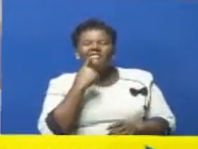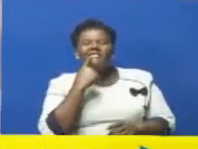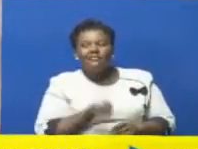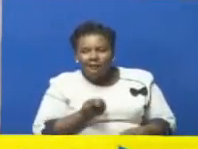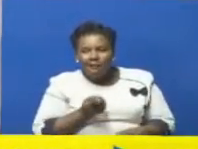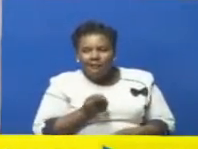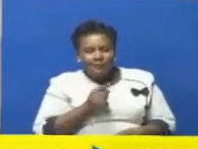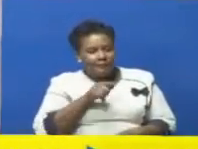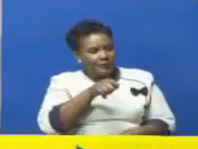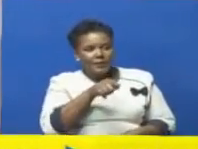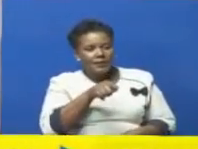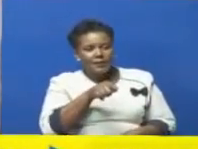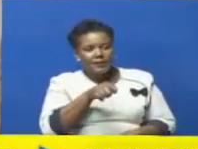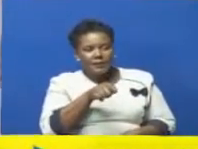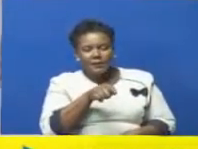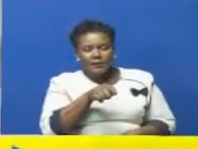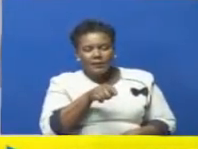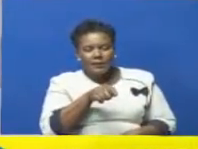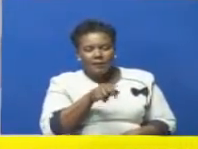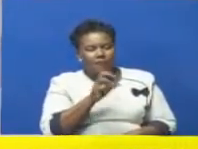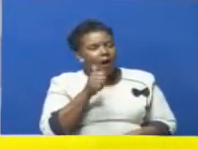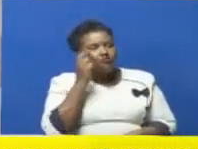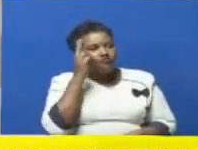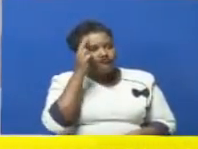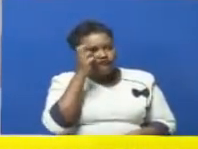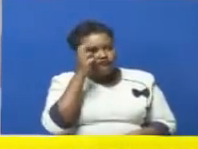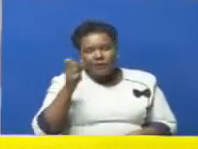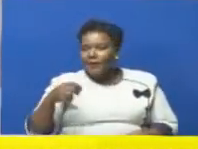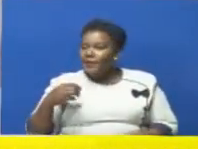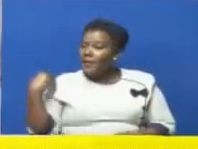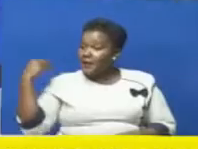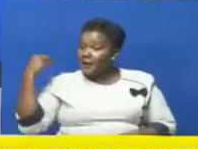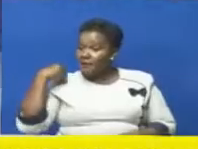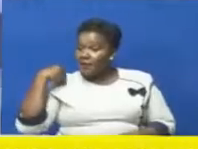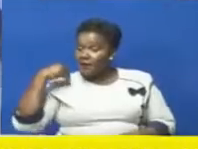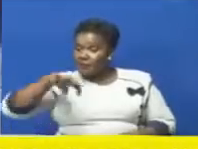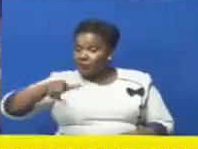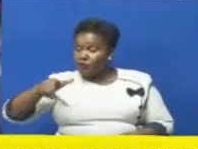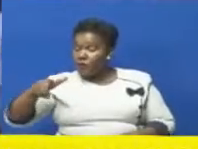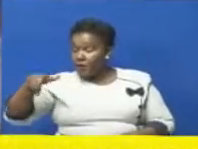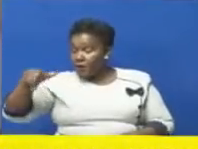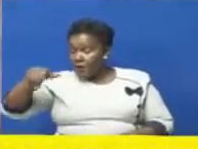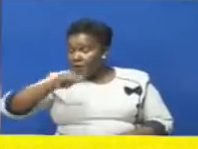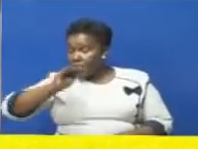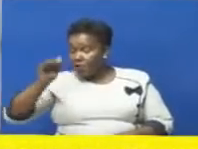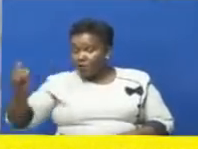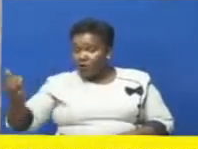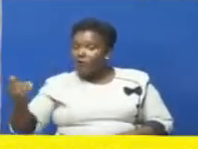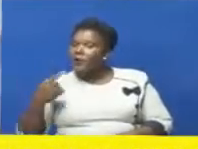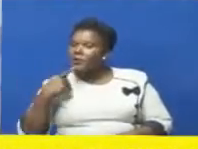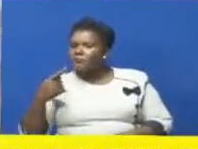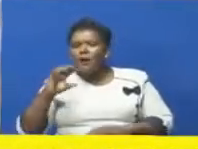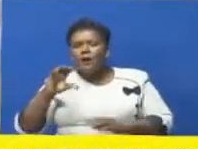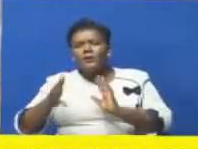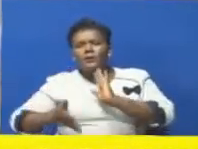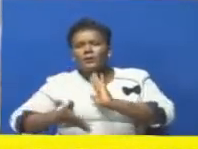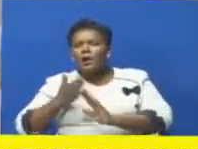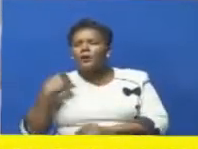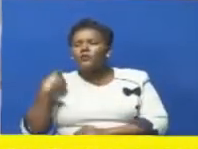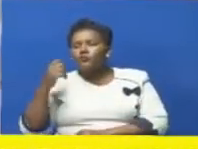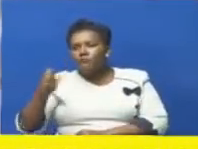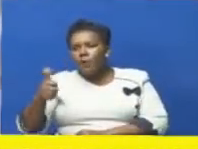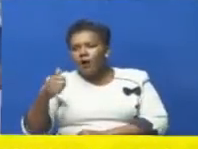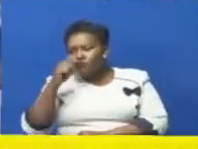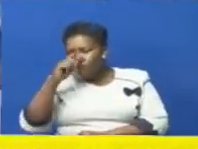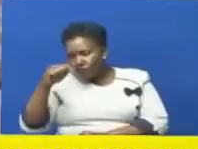hili bado tunakichunguza. Kamanda wa jeshi la polisi mkoani Morogoro Fortunatus Muslimu hapa anafafanua kwa